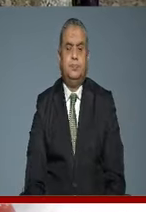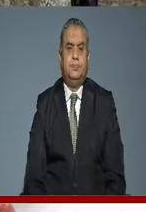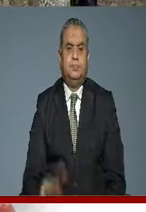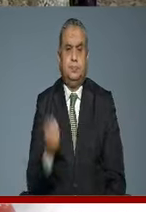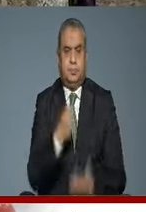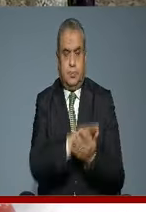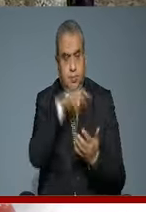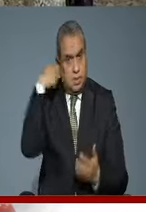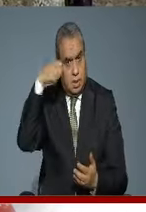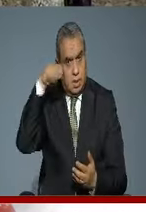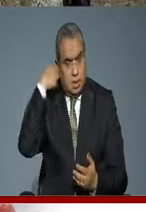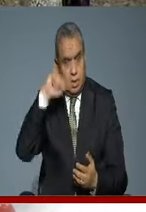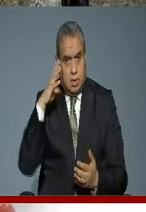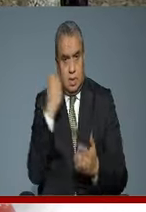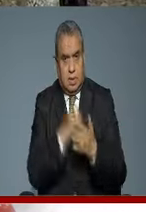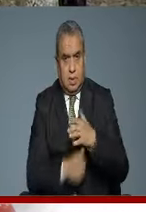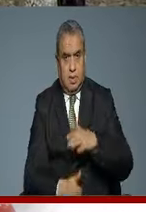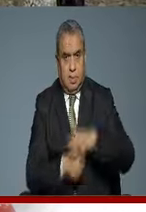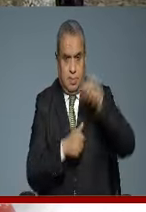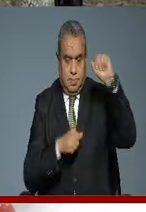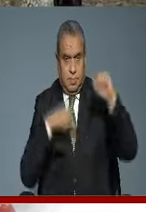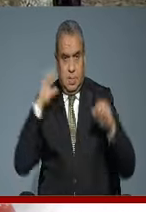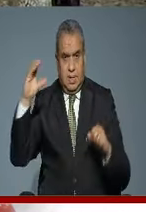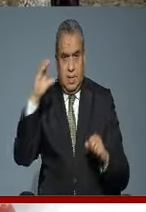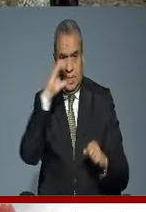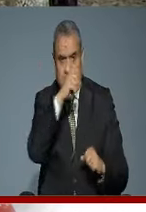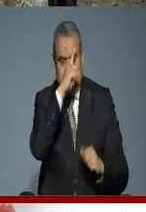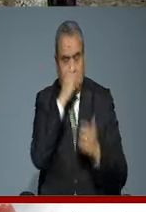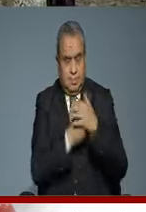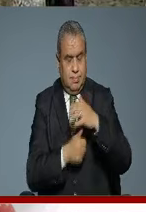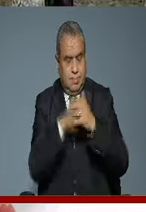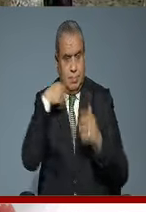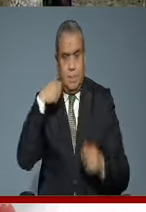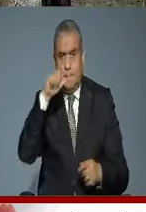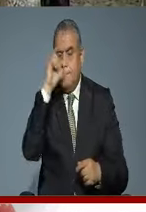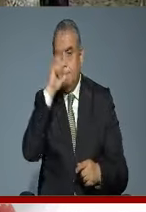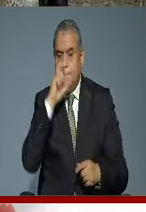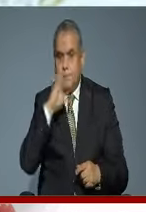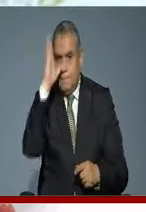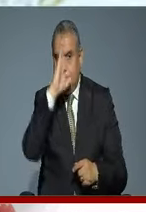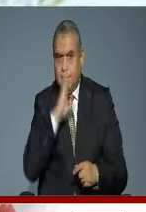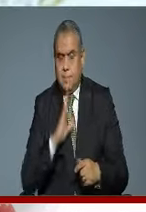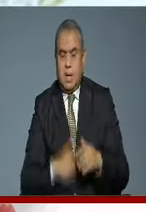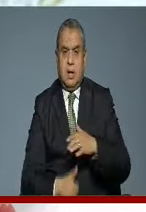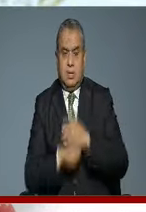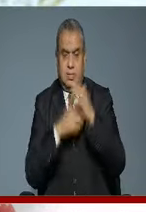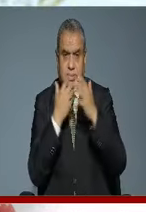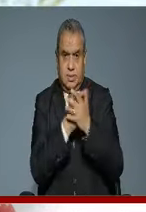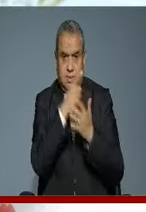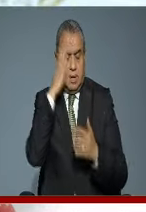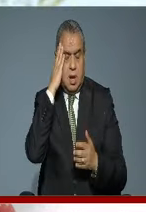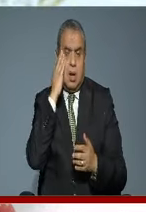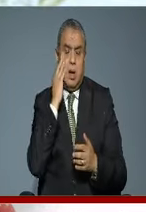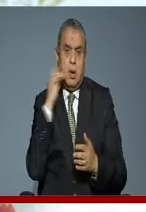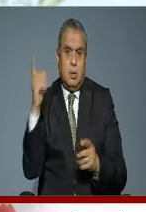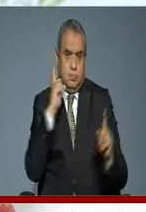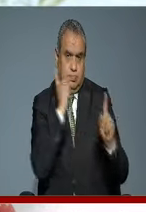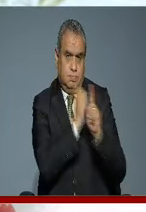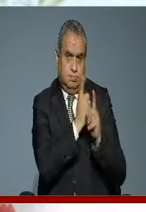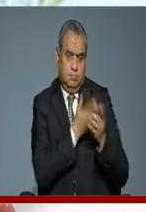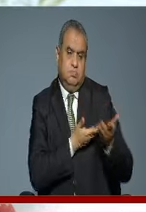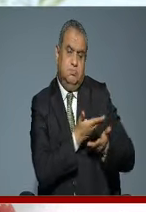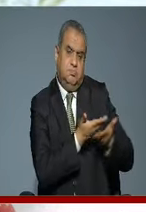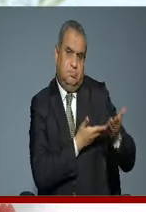الرئيس لولا دي سيلفا شخصية عظيمة جدا جدا. ويمكن إحنا أثناء حديثنا في